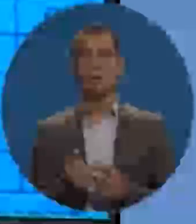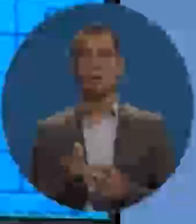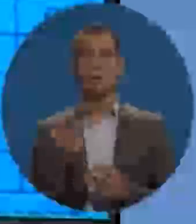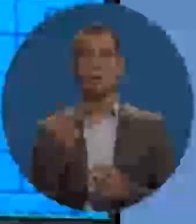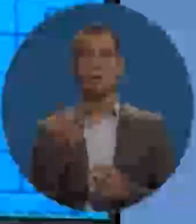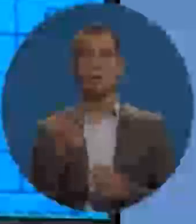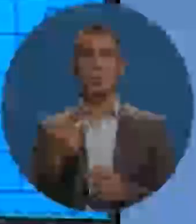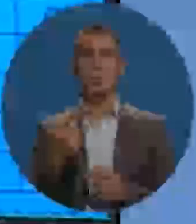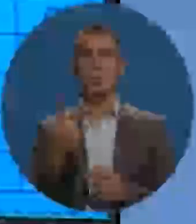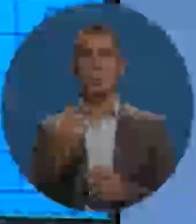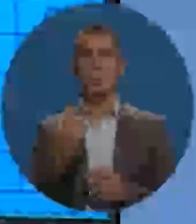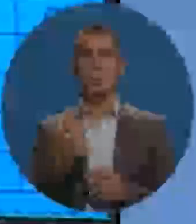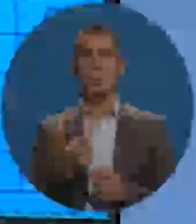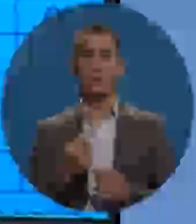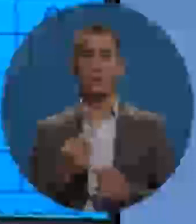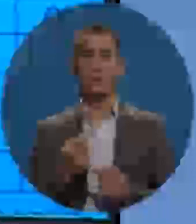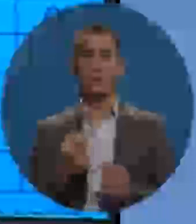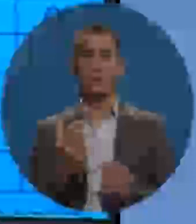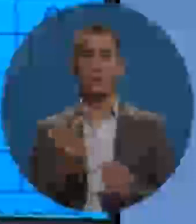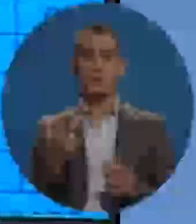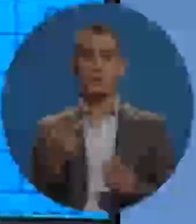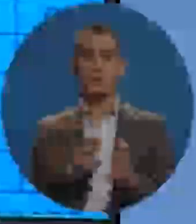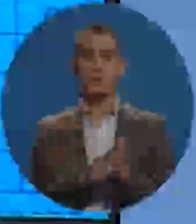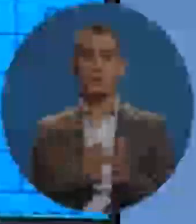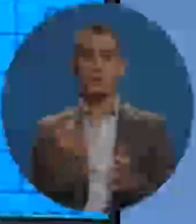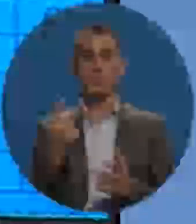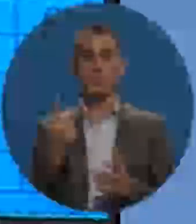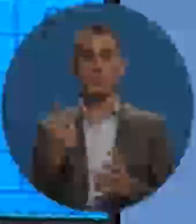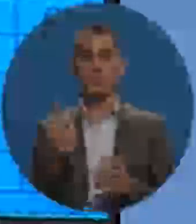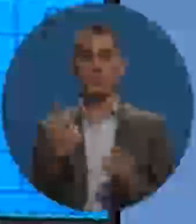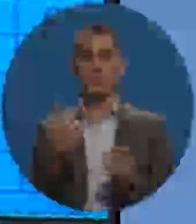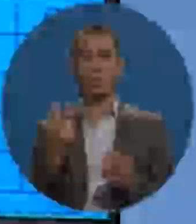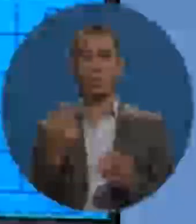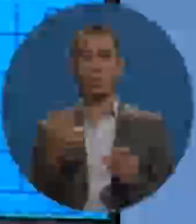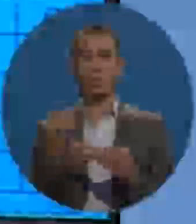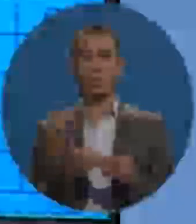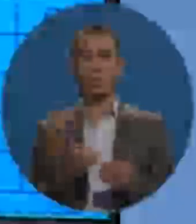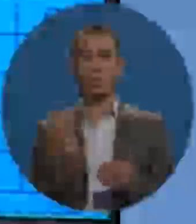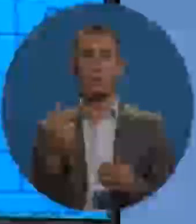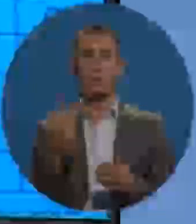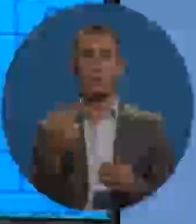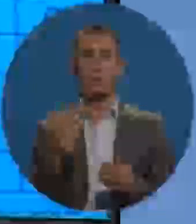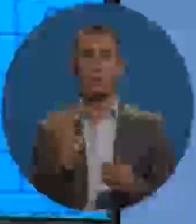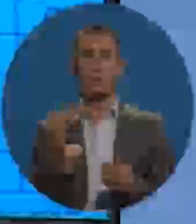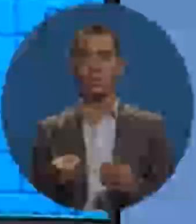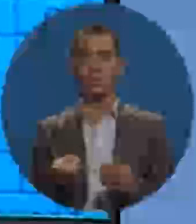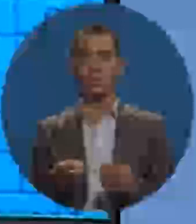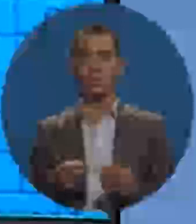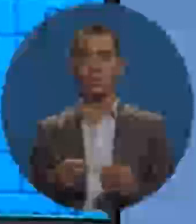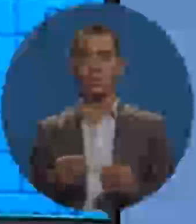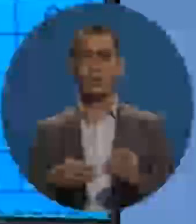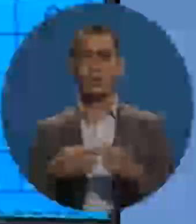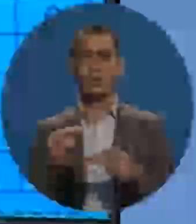Бұл бірліклер классына кіреді. 8 бірлік, 2 онлық, 300-ліктен ұбарат.